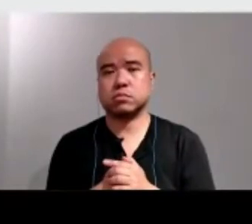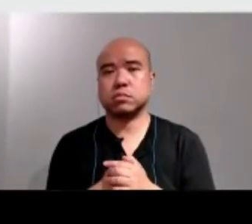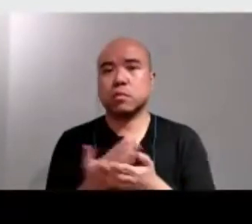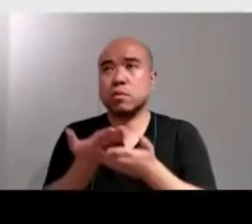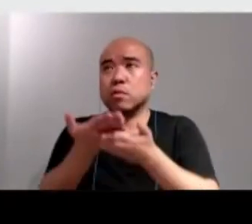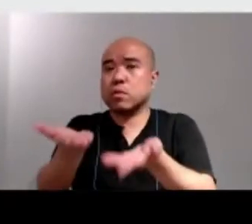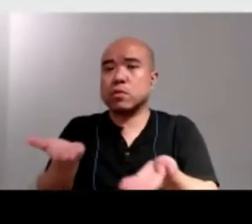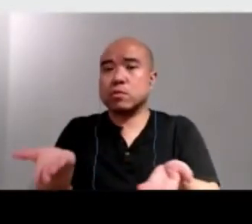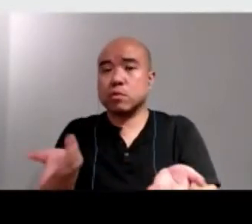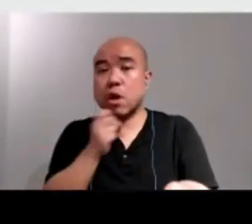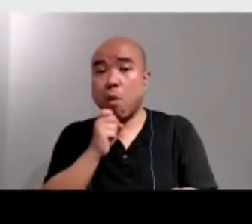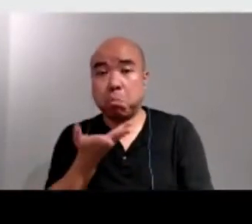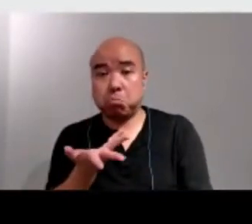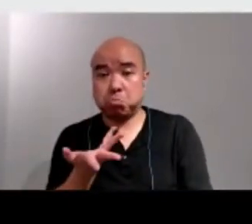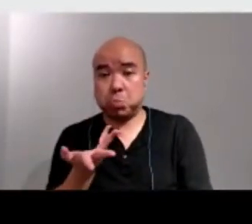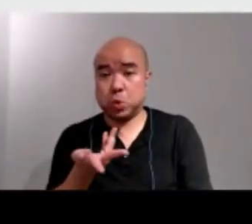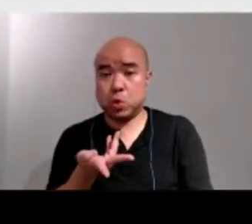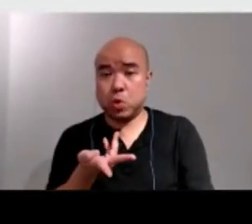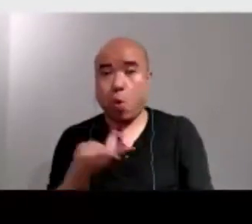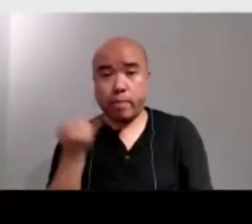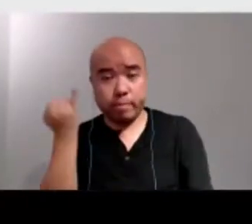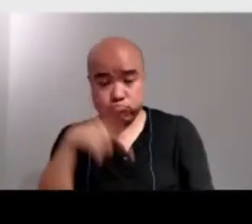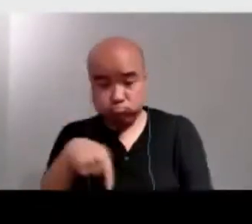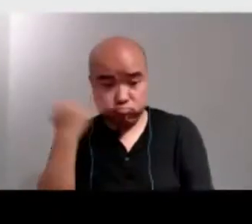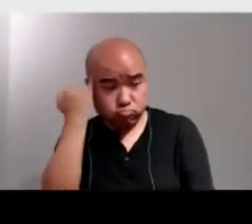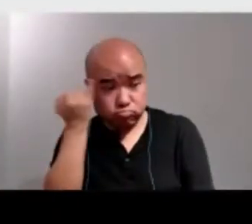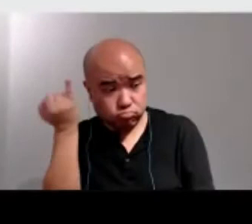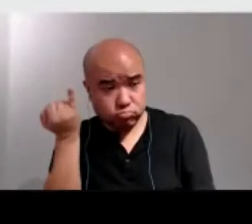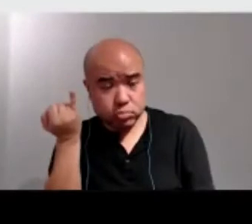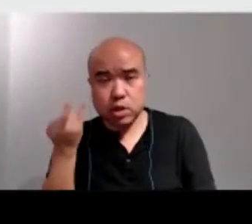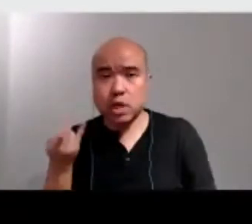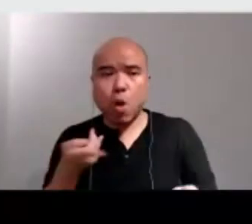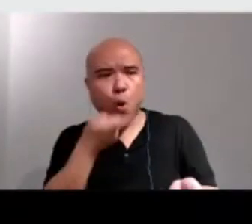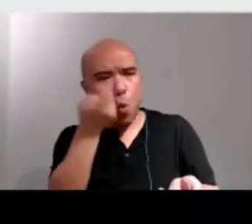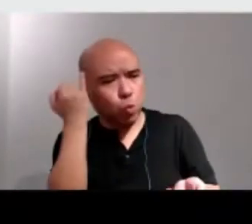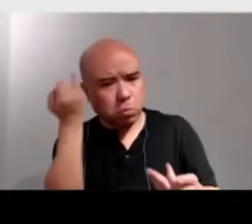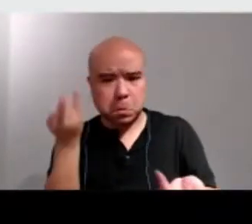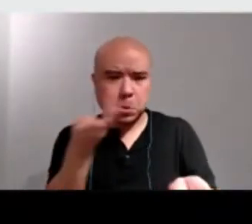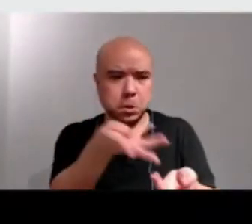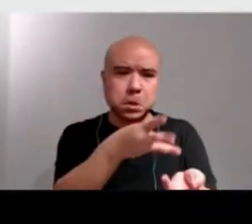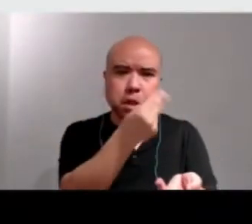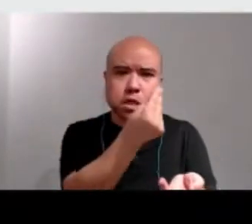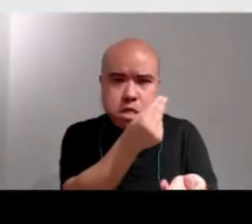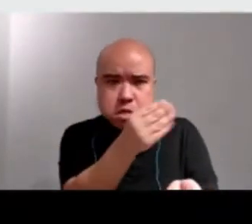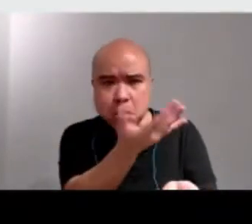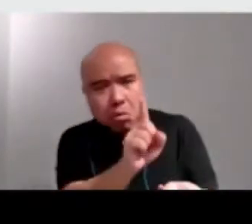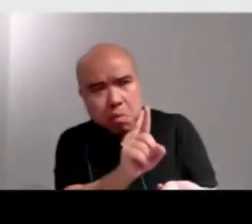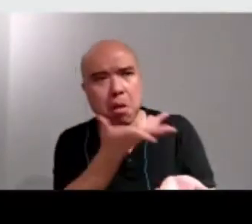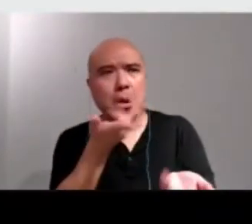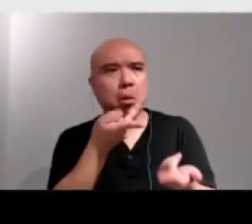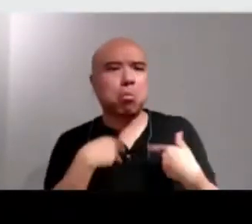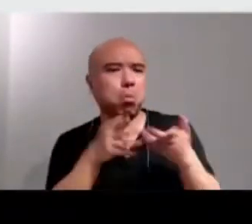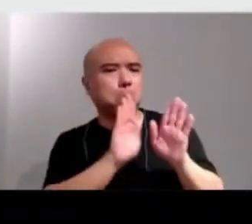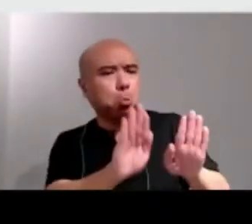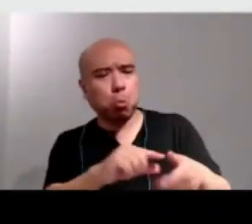甚至是即是你不知道它是生活是怎樣，它的資金是怎樣來的，或者你想幫它都不知道怎樣幫的。我